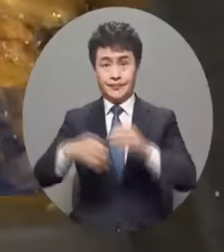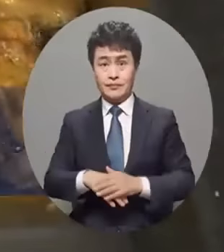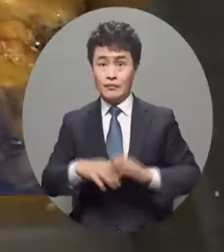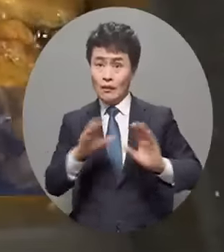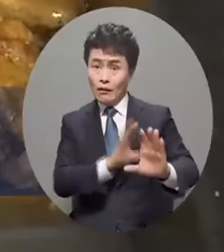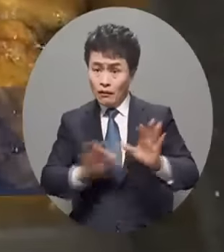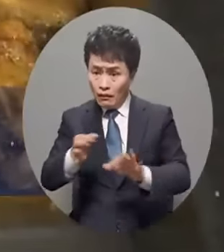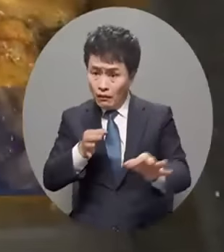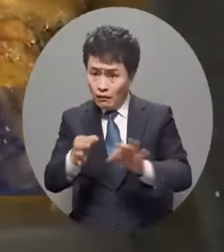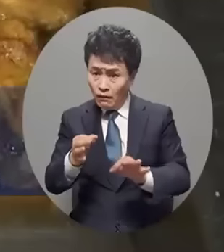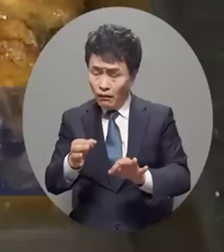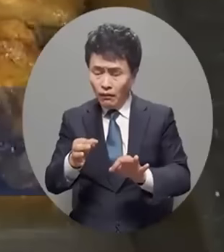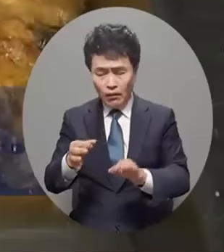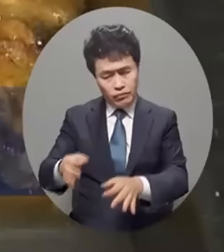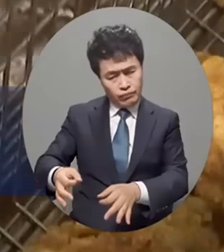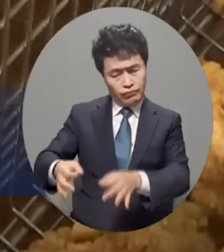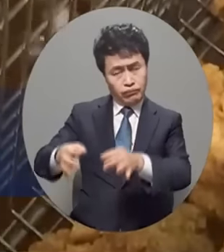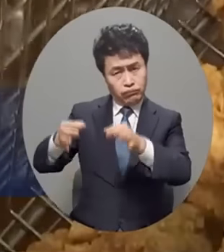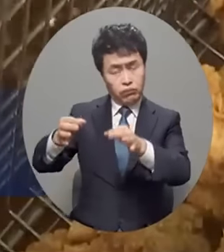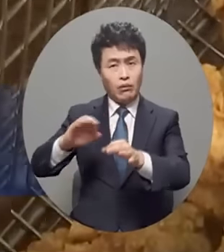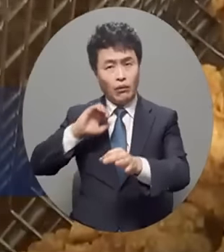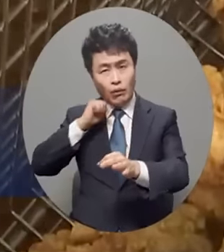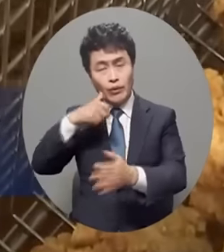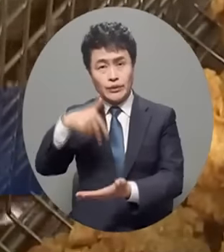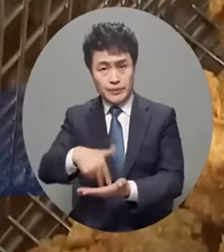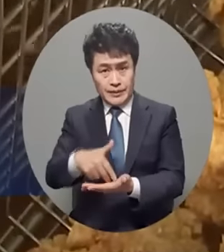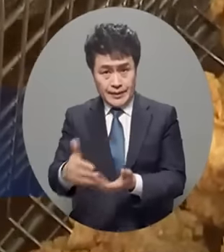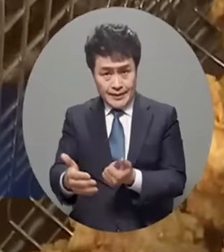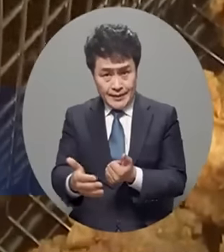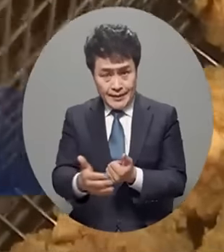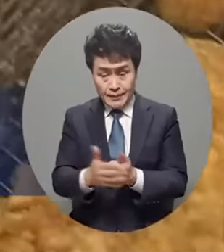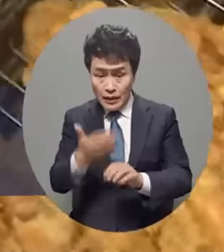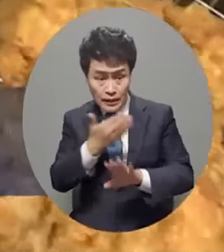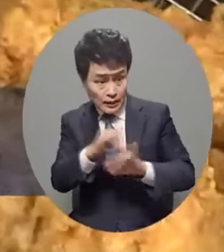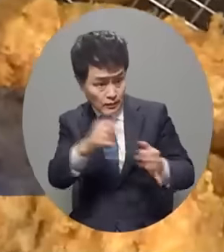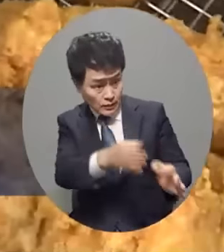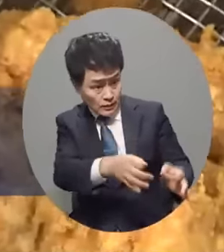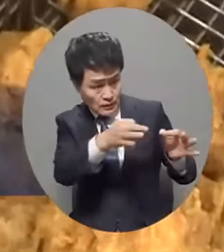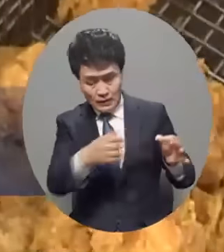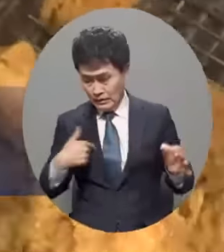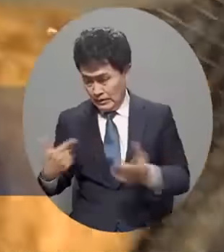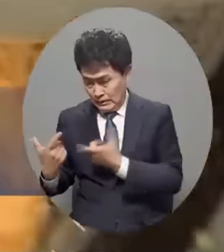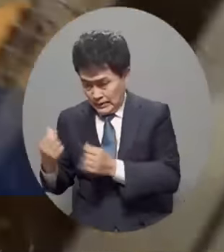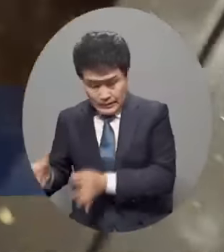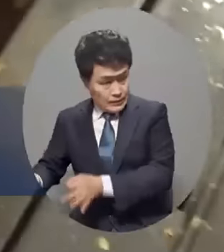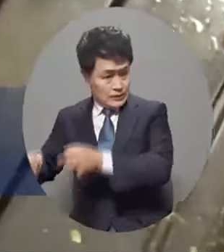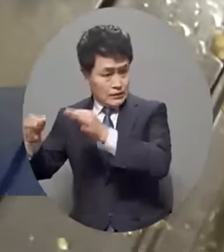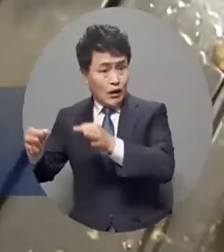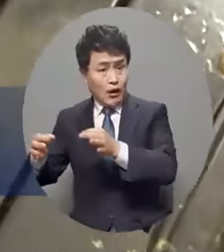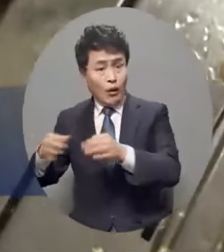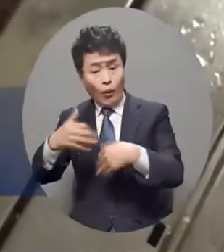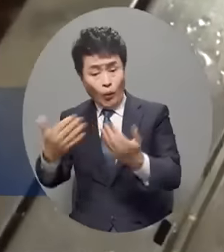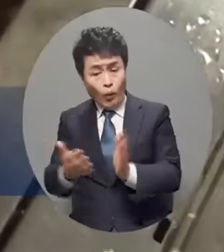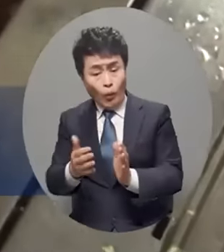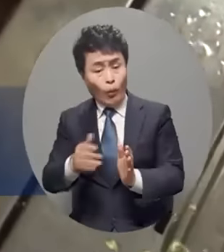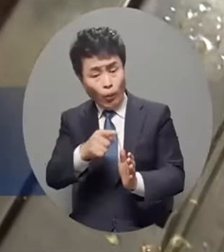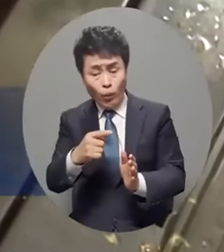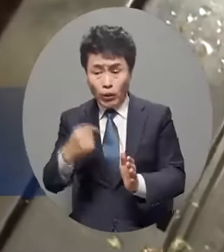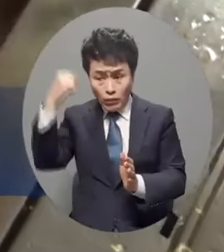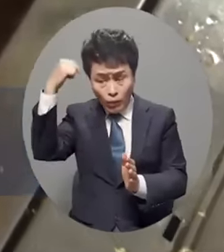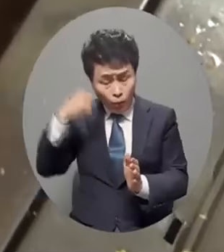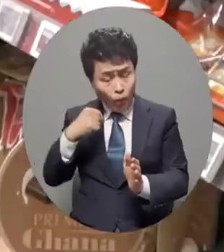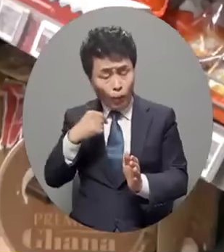시장의 압박을 견디지 못하는 측면들이 있는 거죠. 남들이 인상할 때 같이 인상을 하게 되면 체감 효과가 훨씬 떨어질 수 있는 여지는